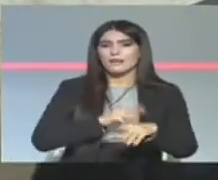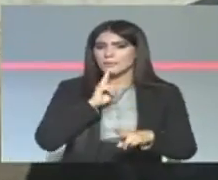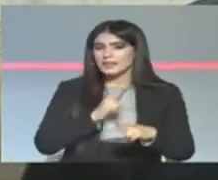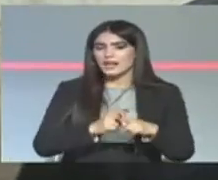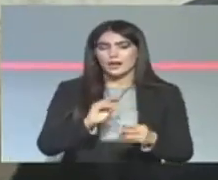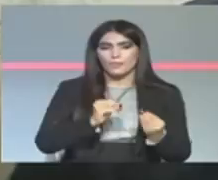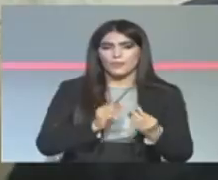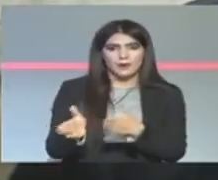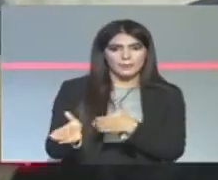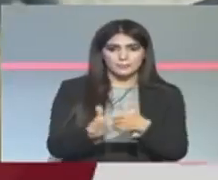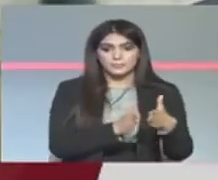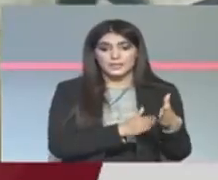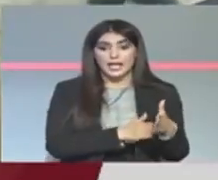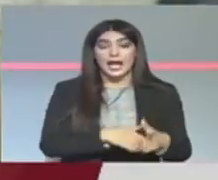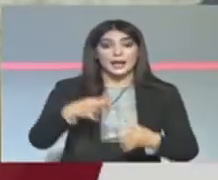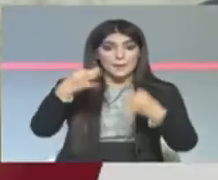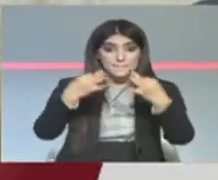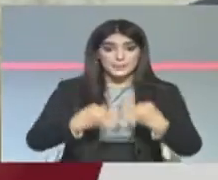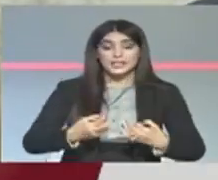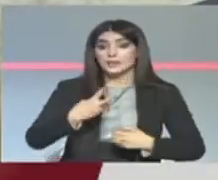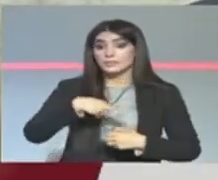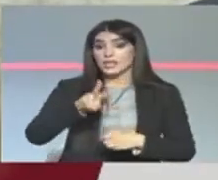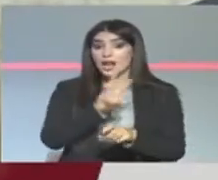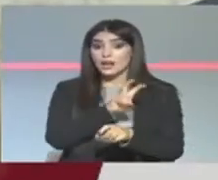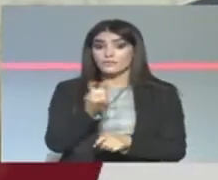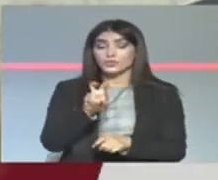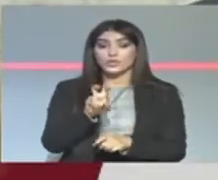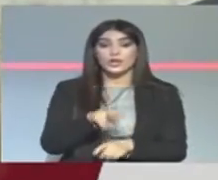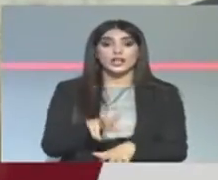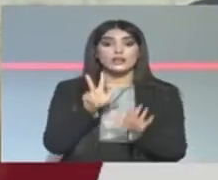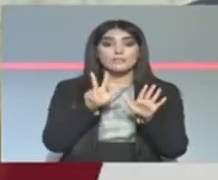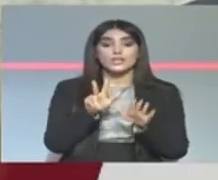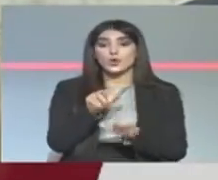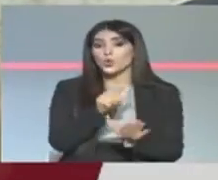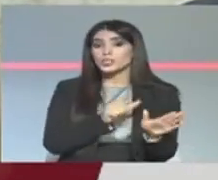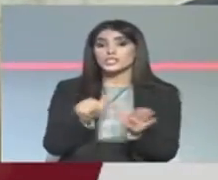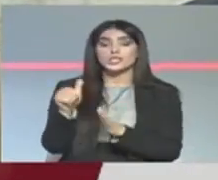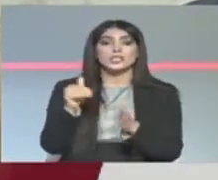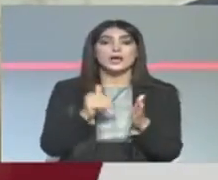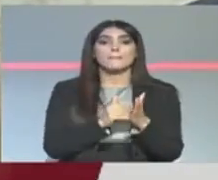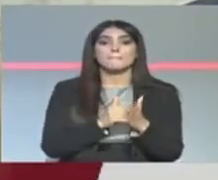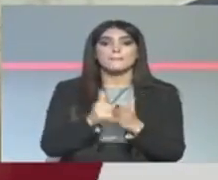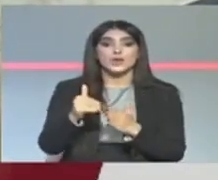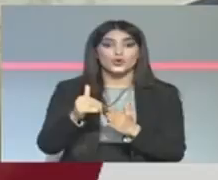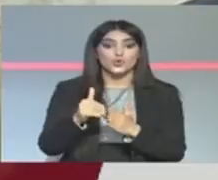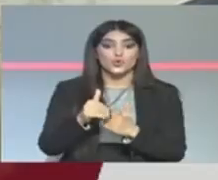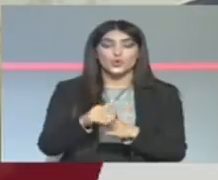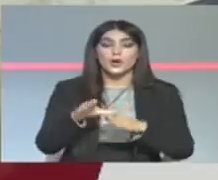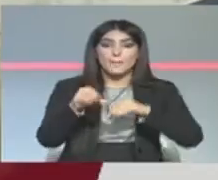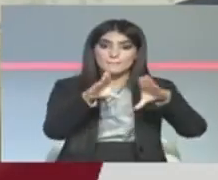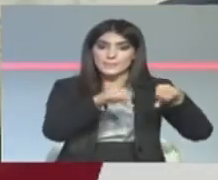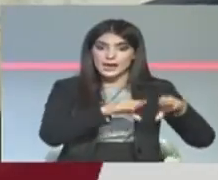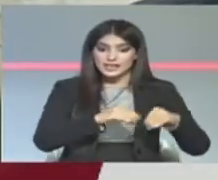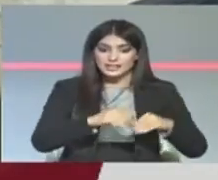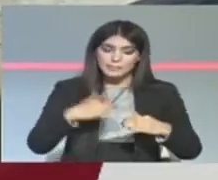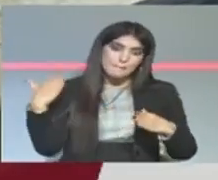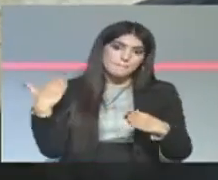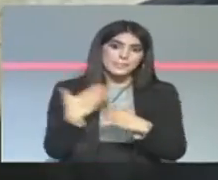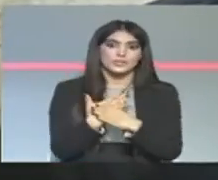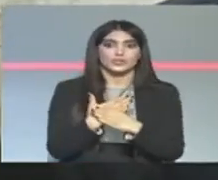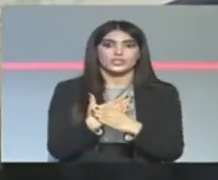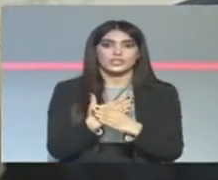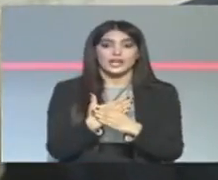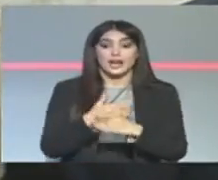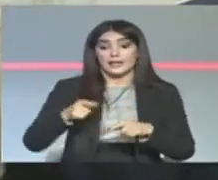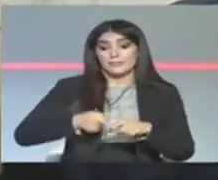في الميزانيه الفين وعشرين عندنا ثمانيه وستين مليون ثلاطاش المقرر ان تدخلوا فيهم او في ال